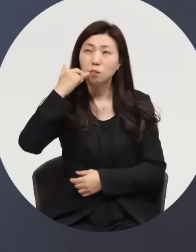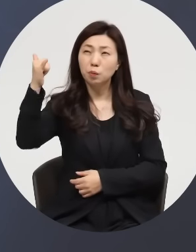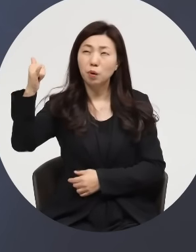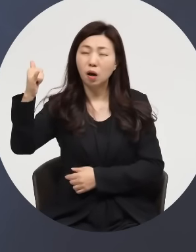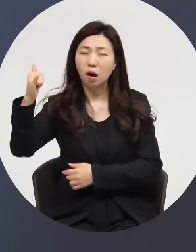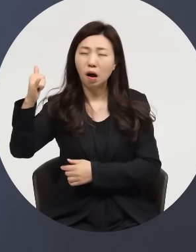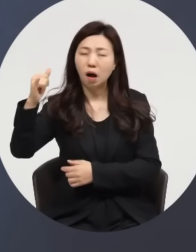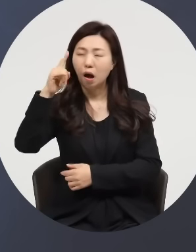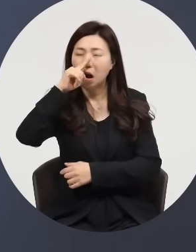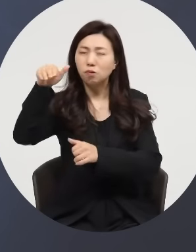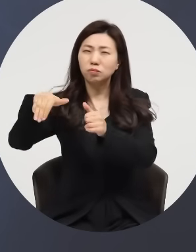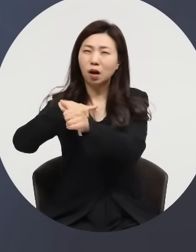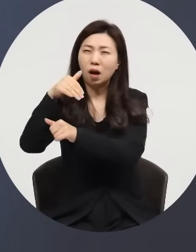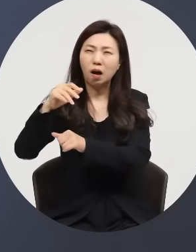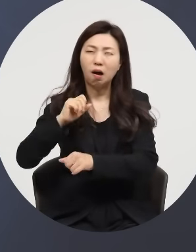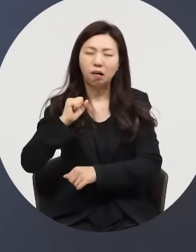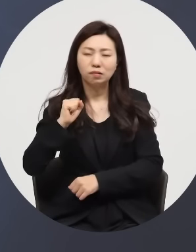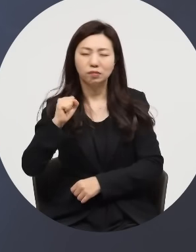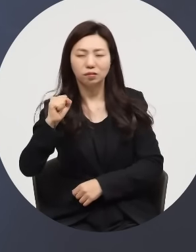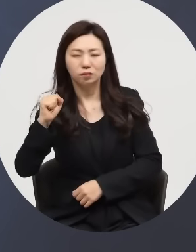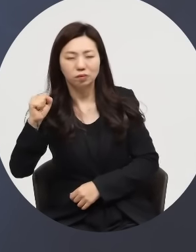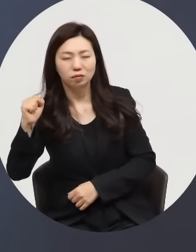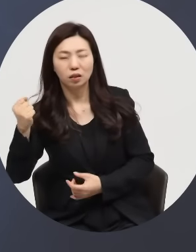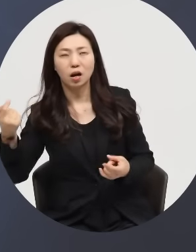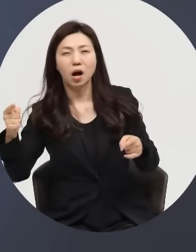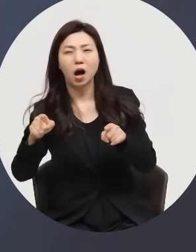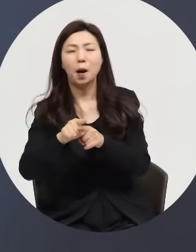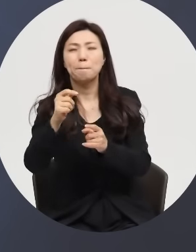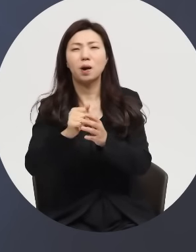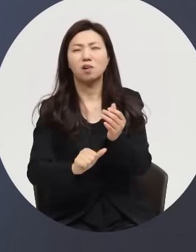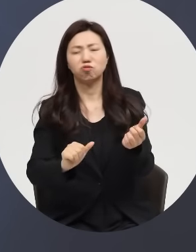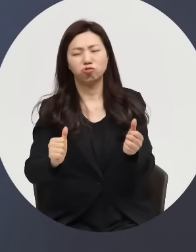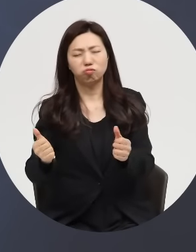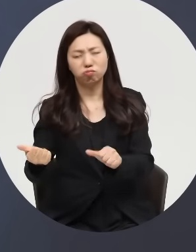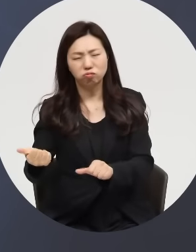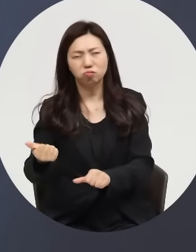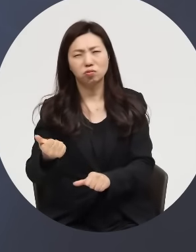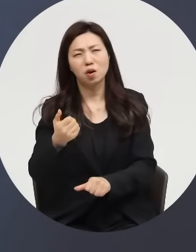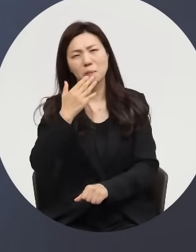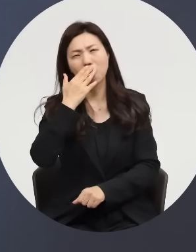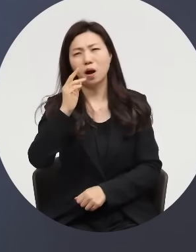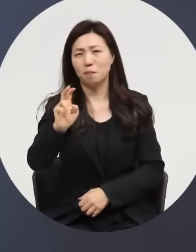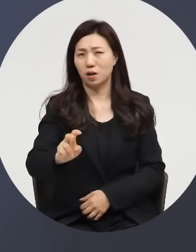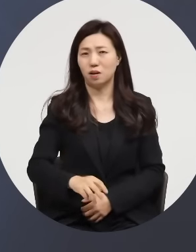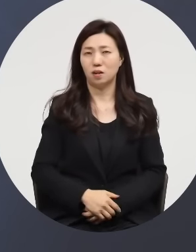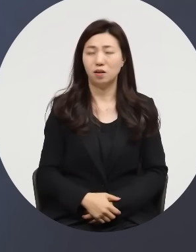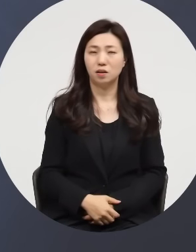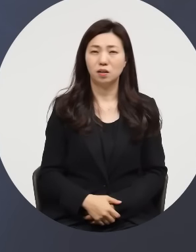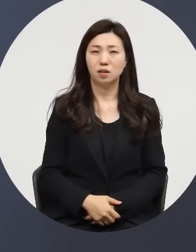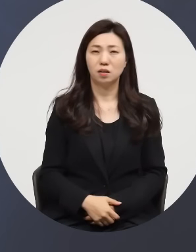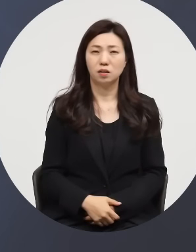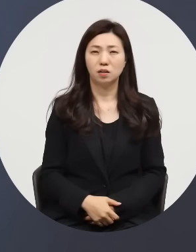부모님의 그 늪에 같이 빠져서 죽을 가능성이 훨씬 더 높게 돼 있어.